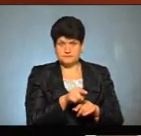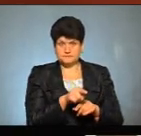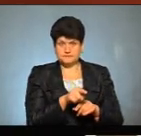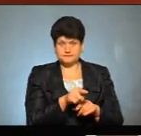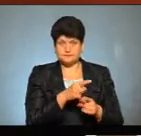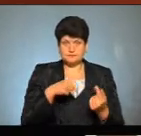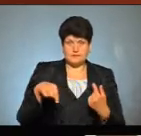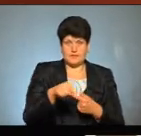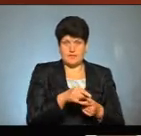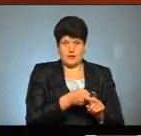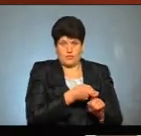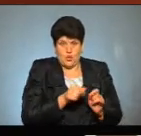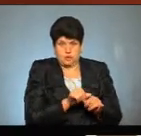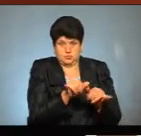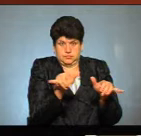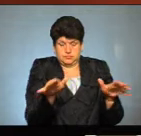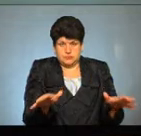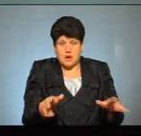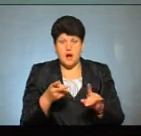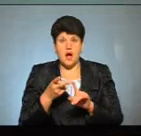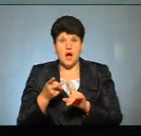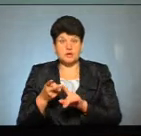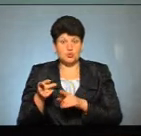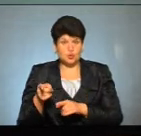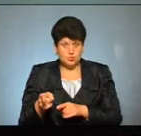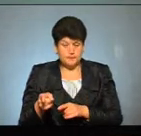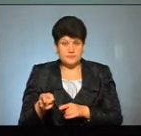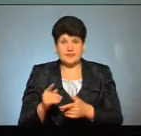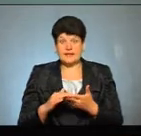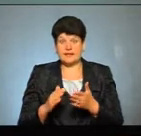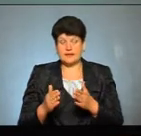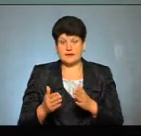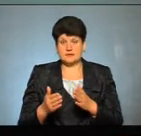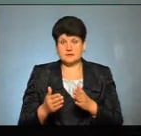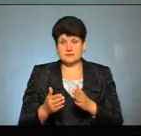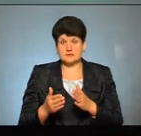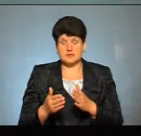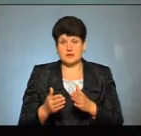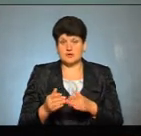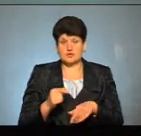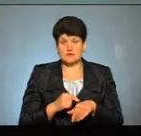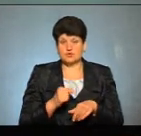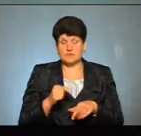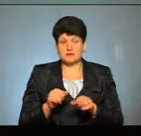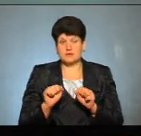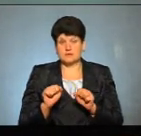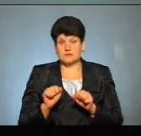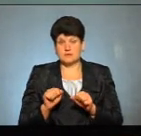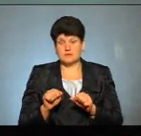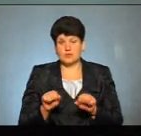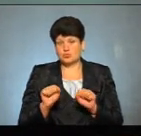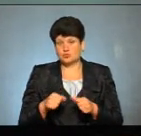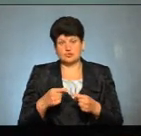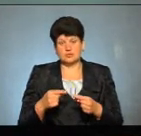своє оточення, а по-друге, нереагування на стан зараженості може мати такі наслідки, як ви вже